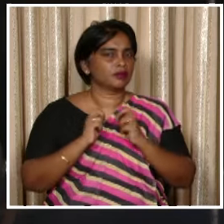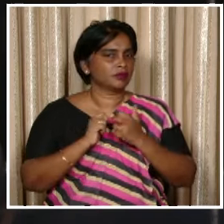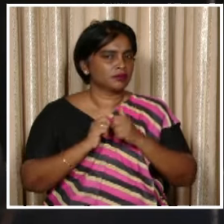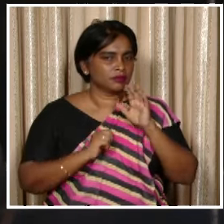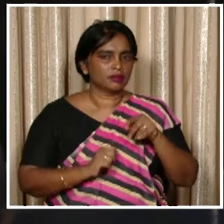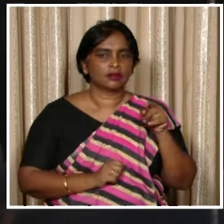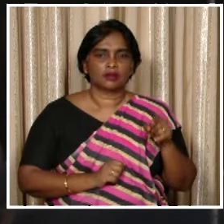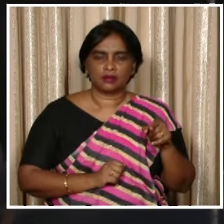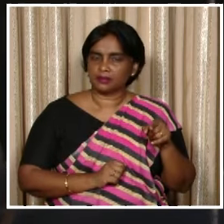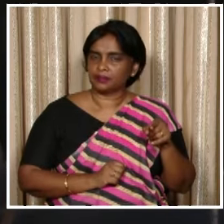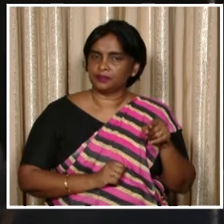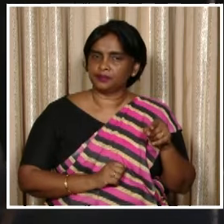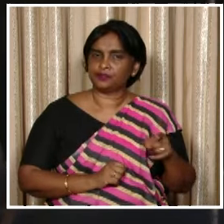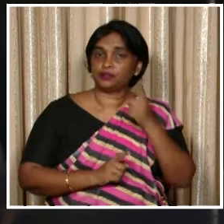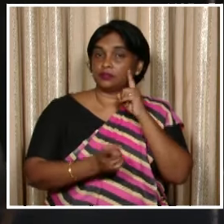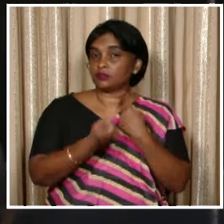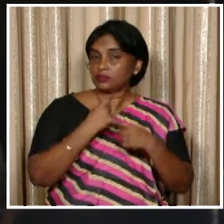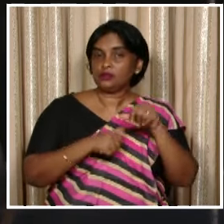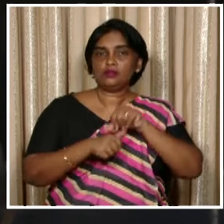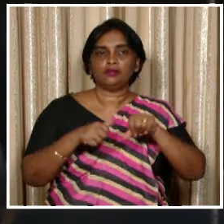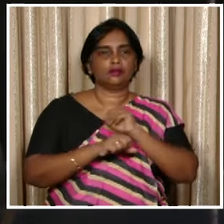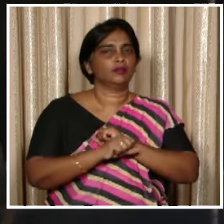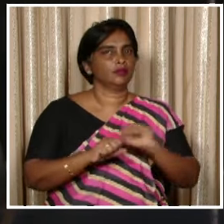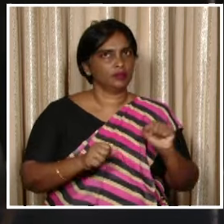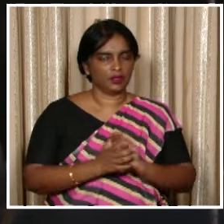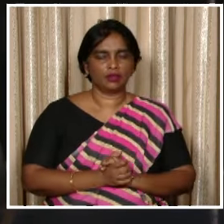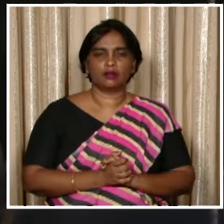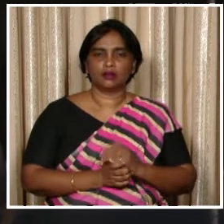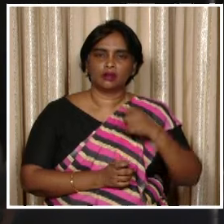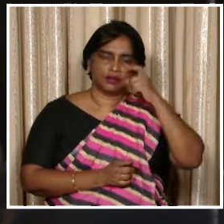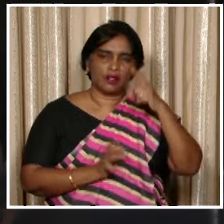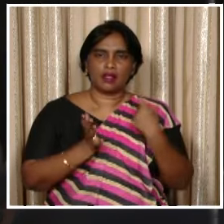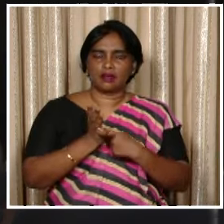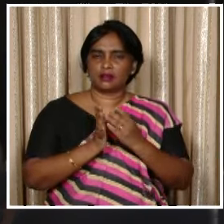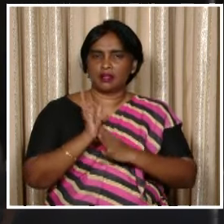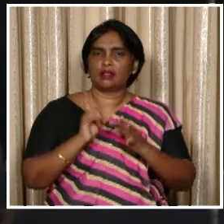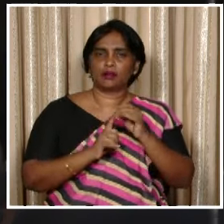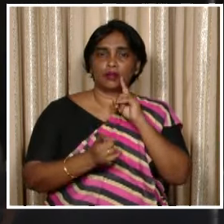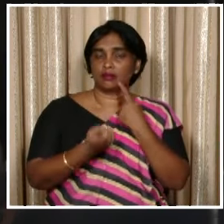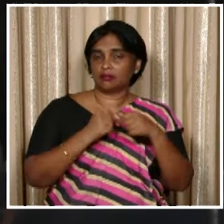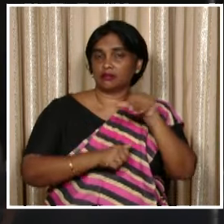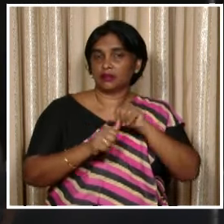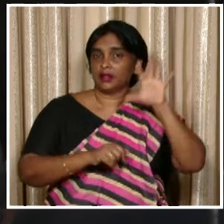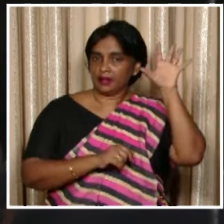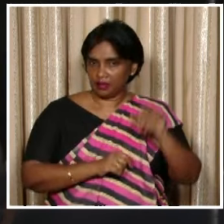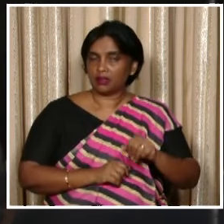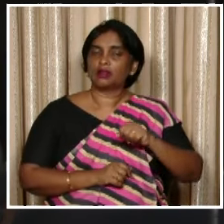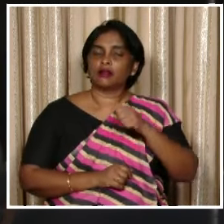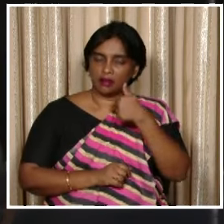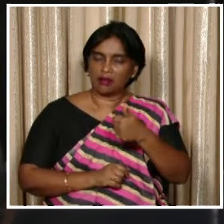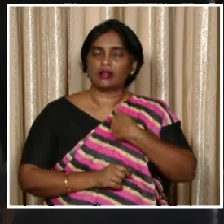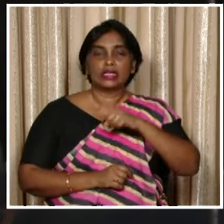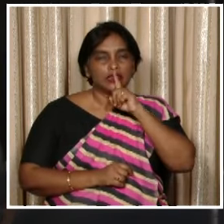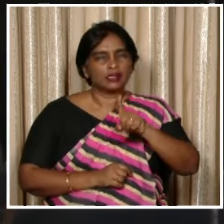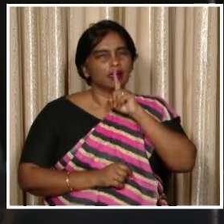තමයි මේ නියාමන ආයතනයක් නැතිකම. මම දැක්ක සිමල පිටි ඇමතිවරයා කියනවා නියාමන ආයතනයක් ගේනවා කියලා. ඔව්, ඒක අපි